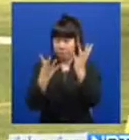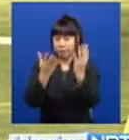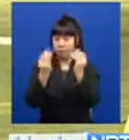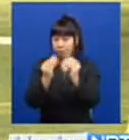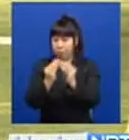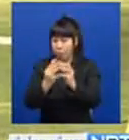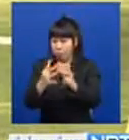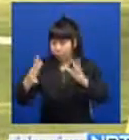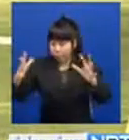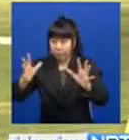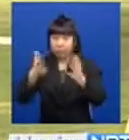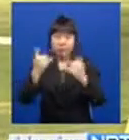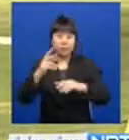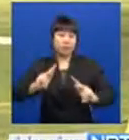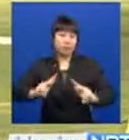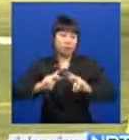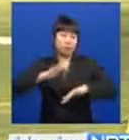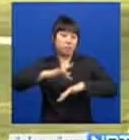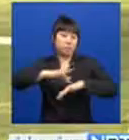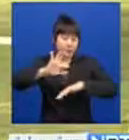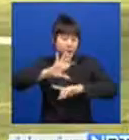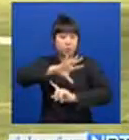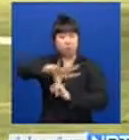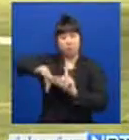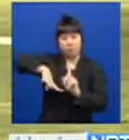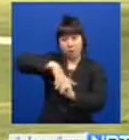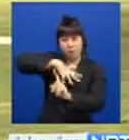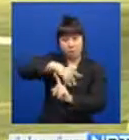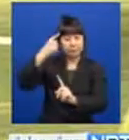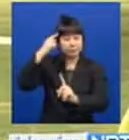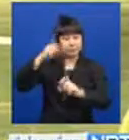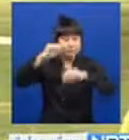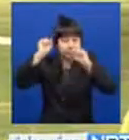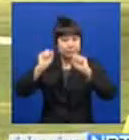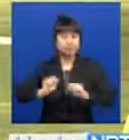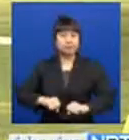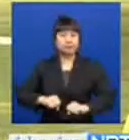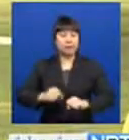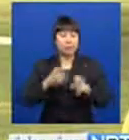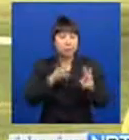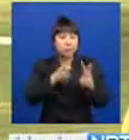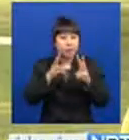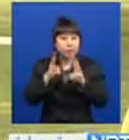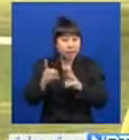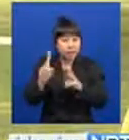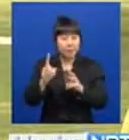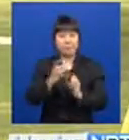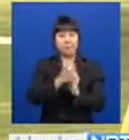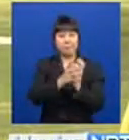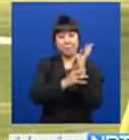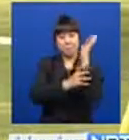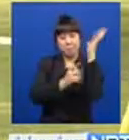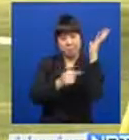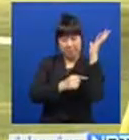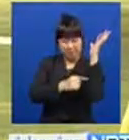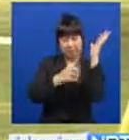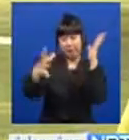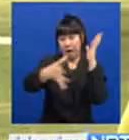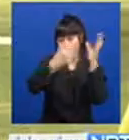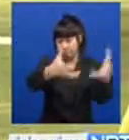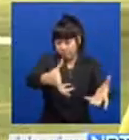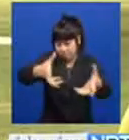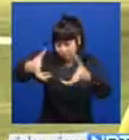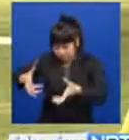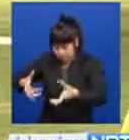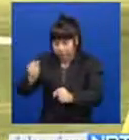ดังนั้นค่ะกระทรวงทรัพยากรธรรมชาติและสิ่งแวดล้อมจึงตัดสินใจนะคะที่จะใช้วิธีการแปรรูปไม้พยูงของกลางเพื่อที่จะไปสร้